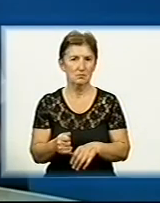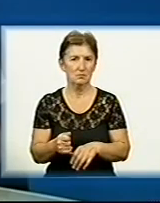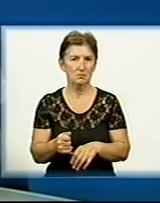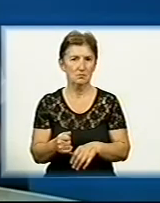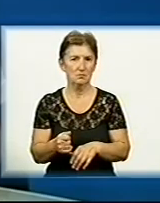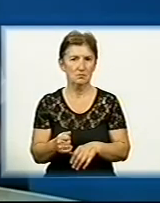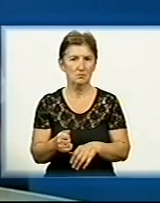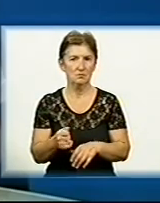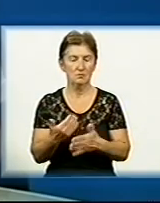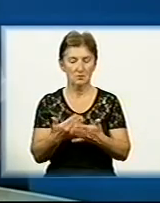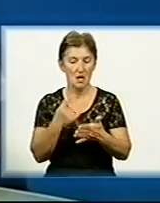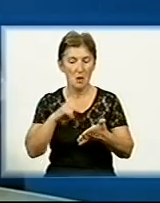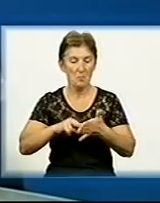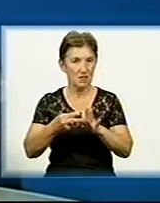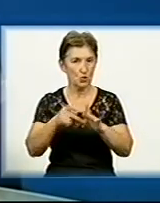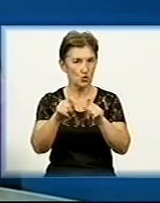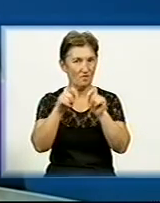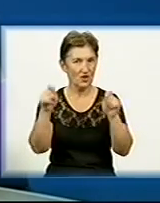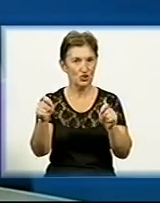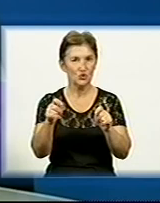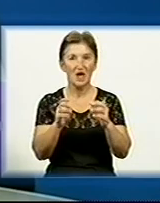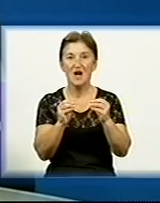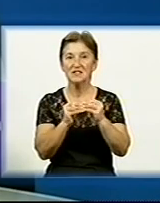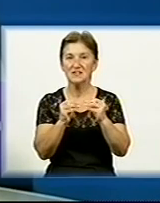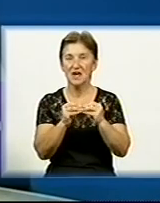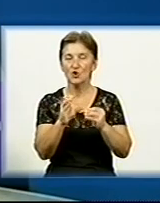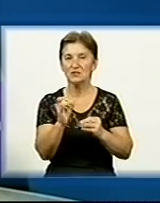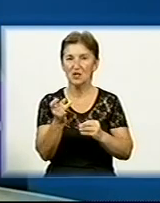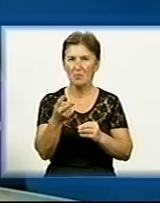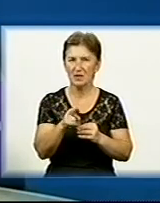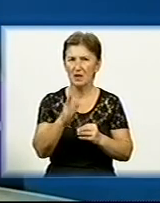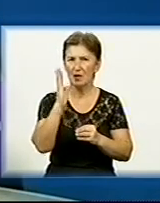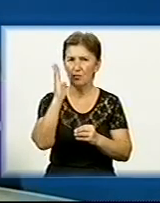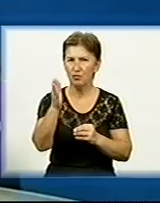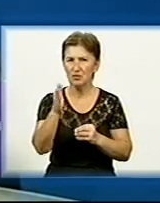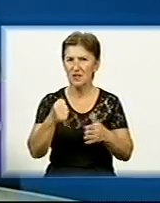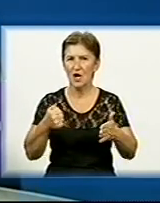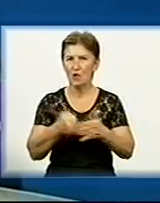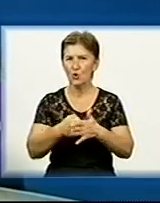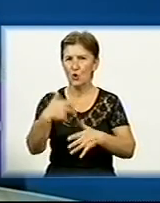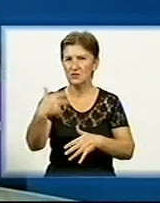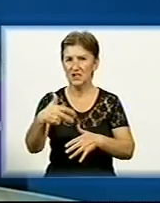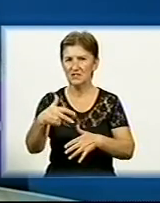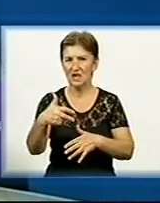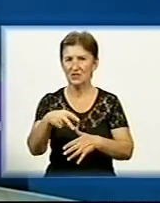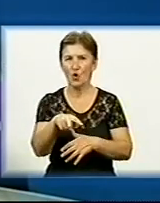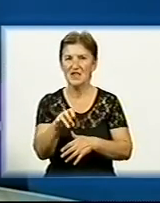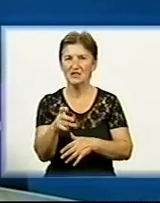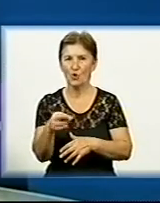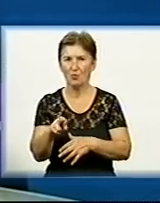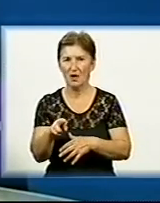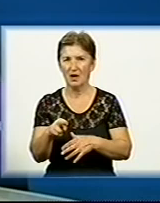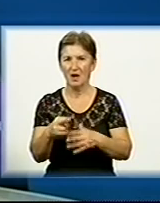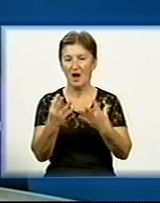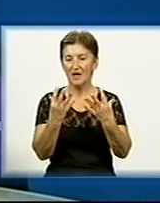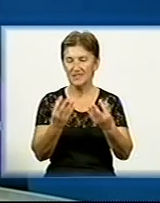Пернату Дичину ми плануємо відкрити полювання з 10 серпня. Воно буде проходити до 30 листопада включно.